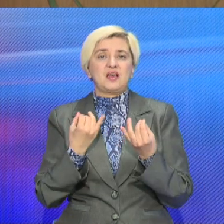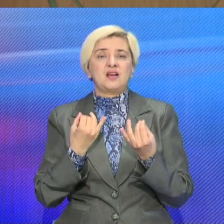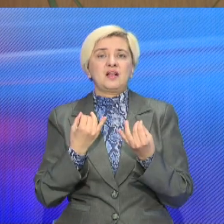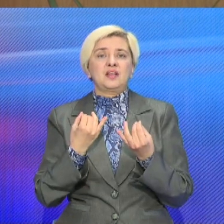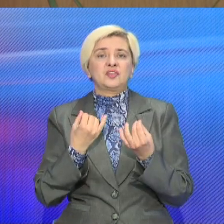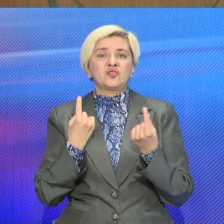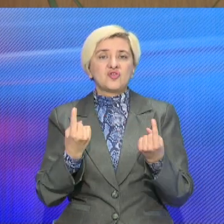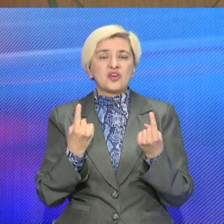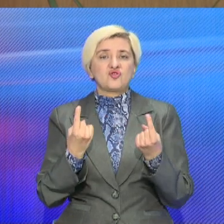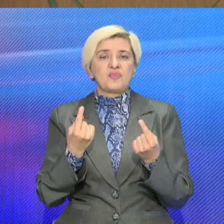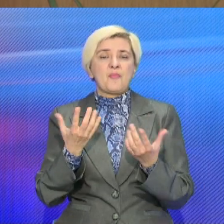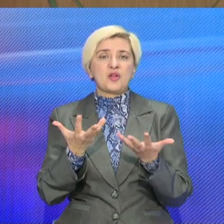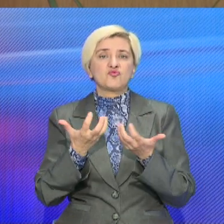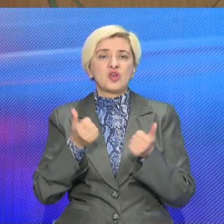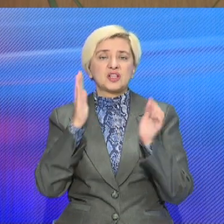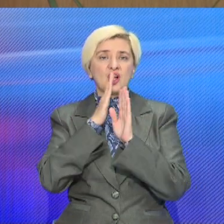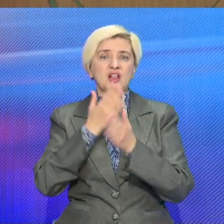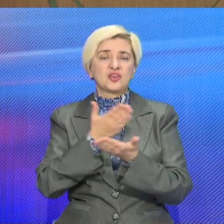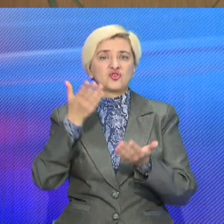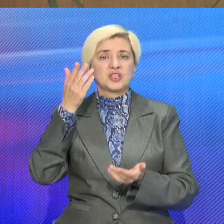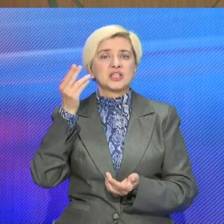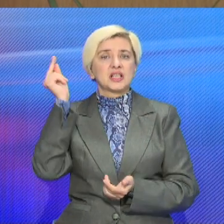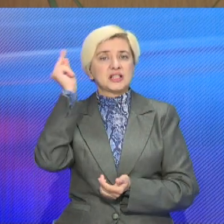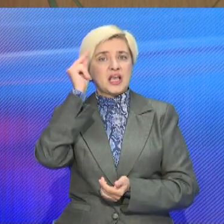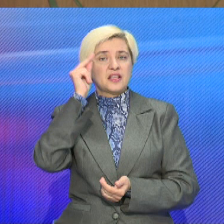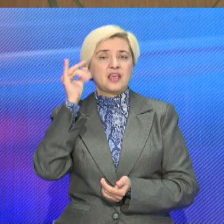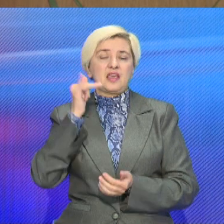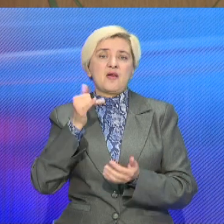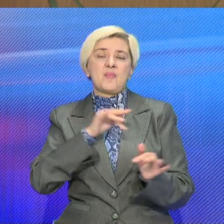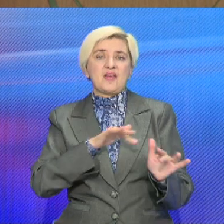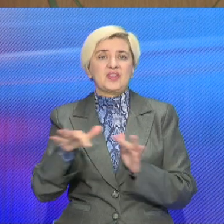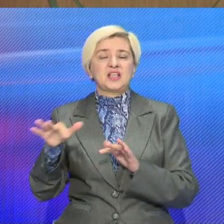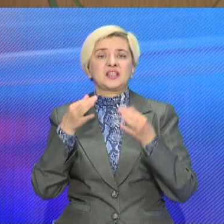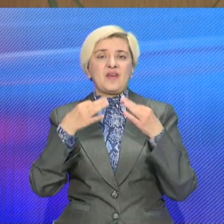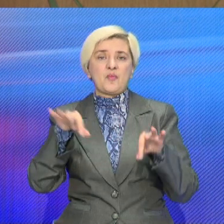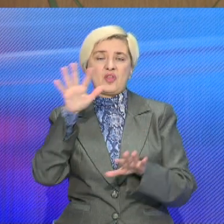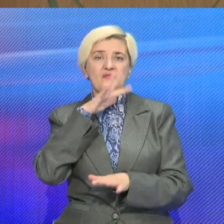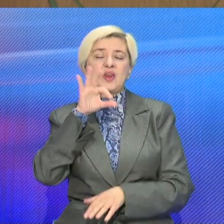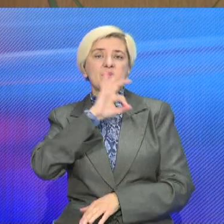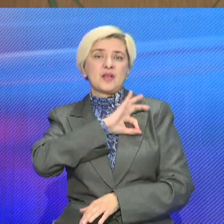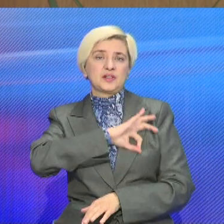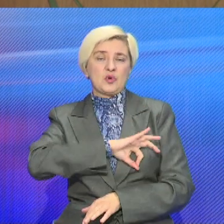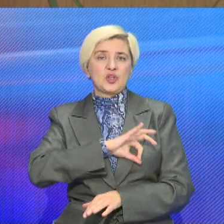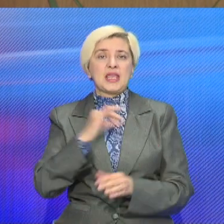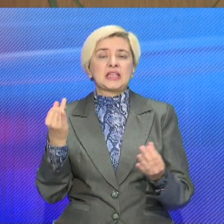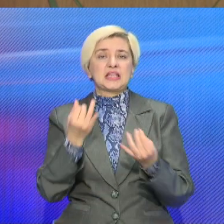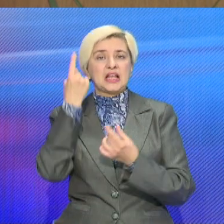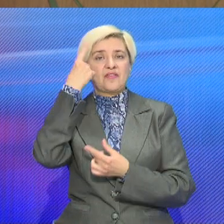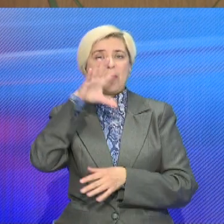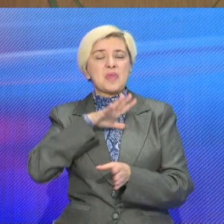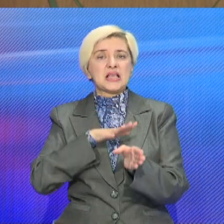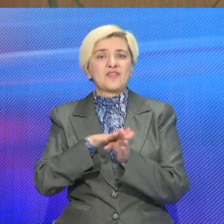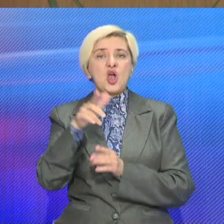экологические знания, но и проведение свободного времени с пользой. Интересная инициатива была реализована